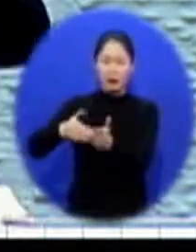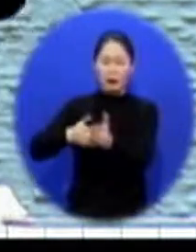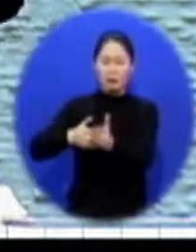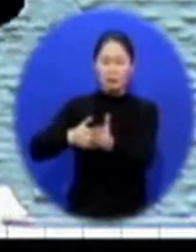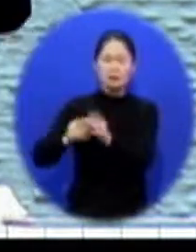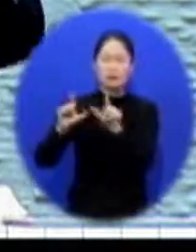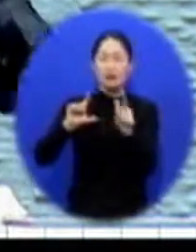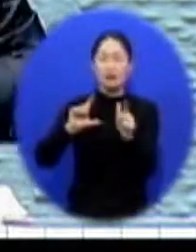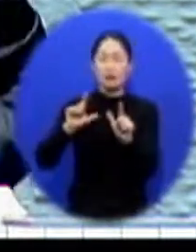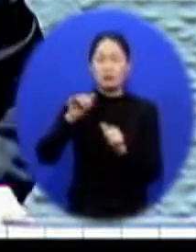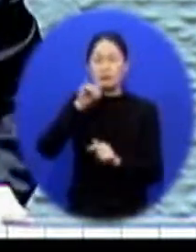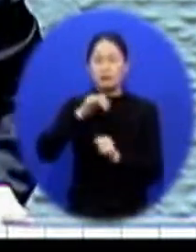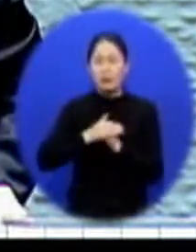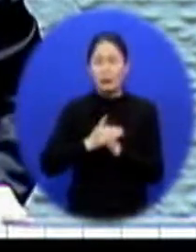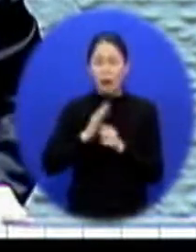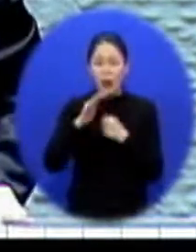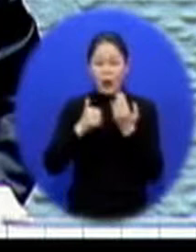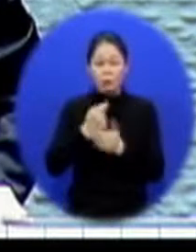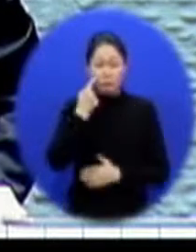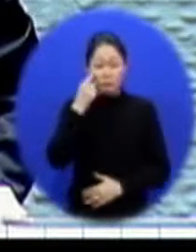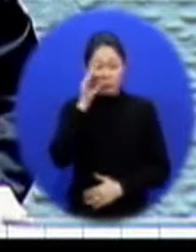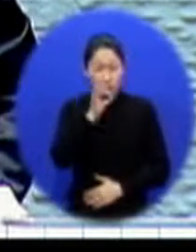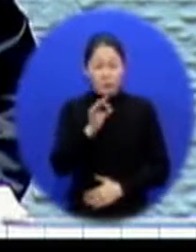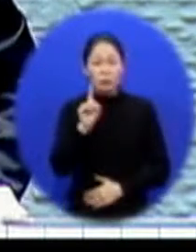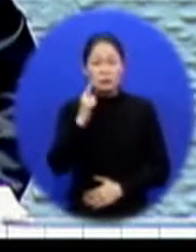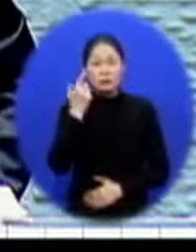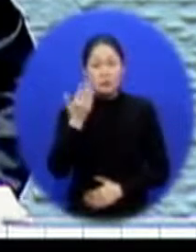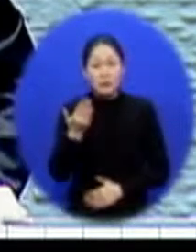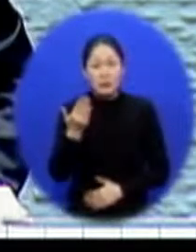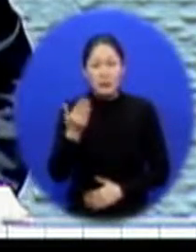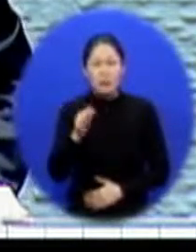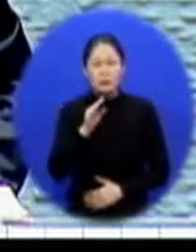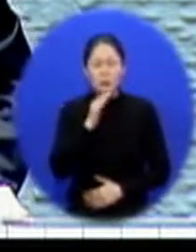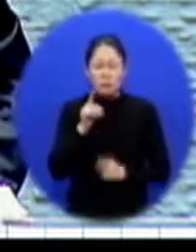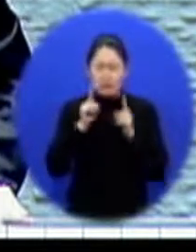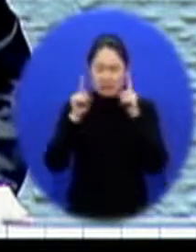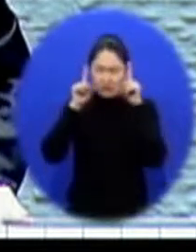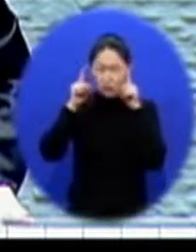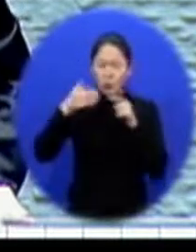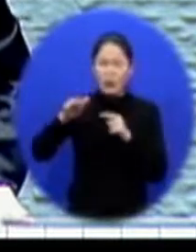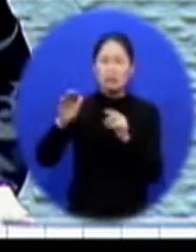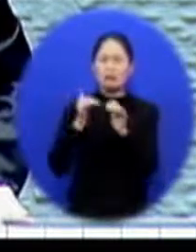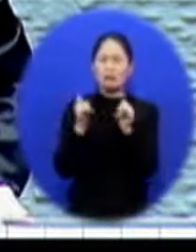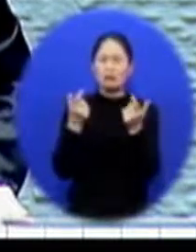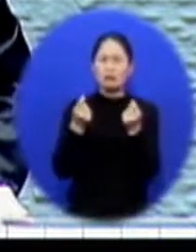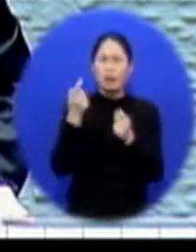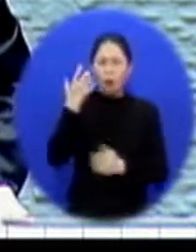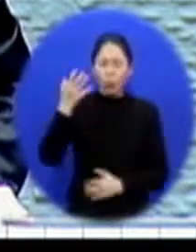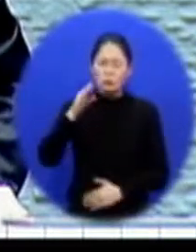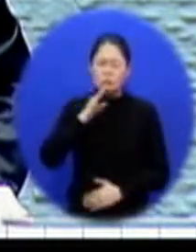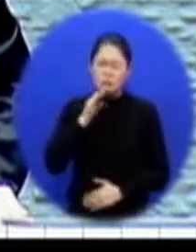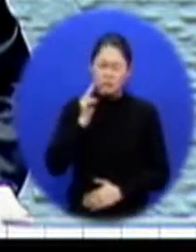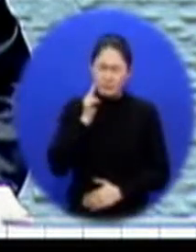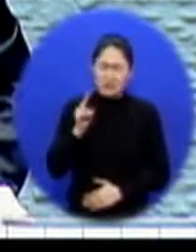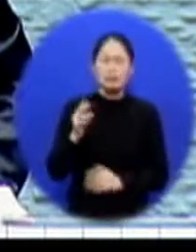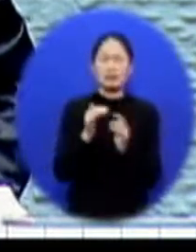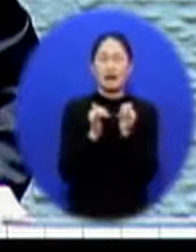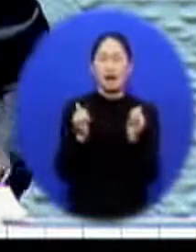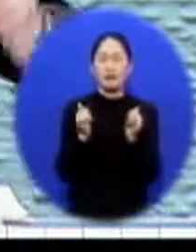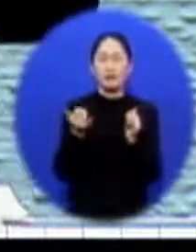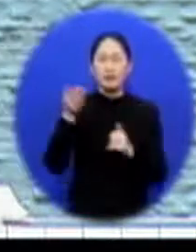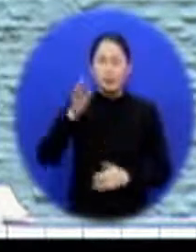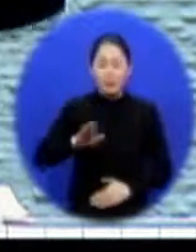하나님 눈에 보시기에는 어떻습니까 정말 지오 깔자 에요 그 영원히 비참한 사람입니다